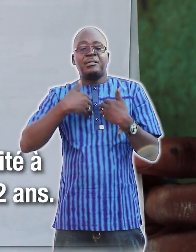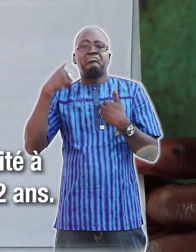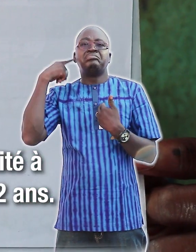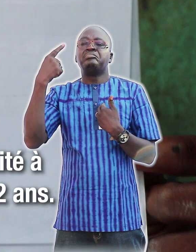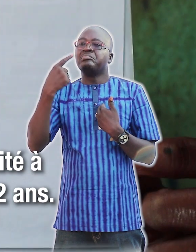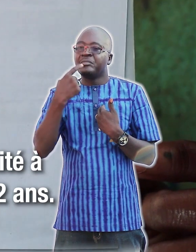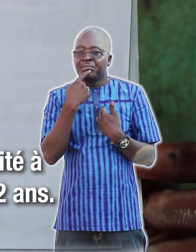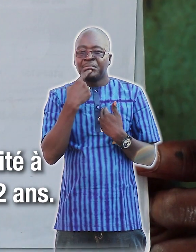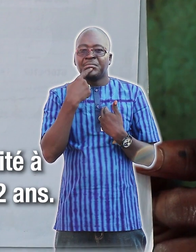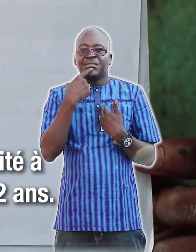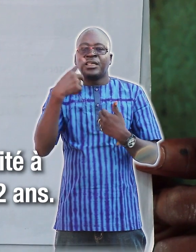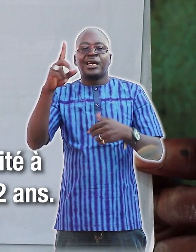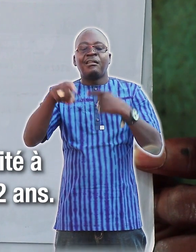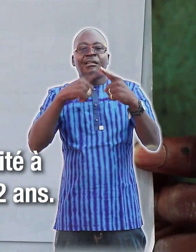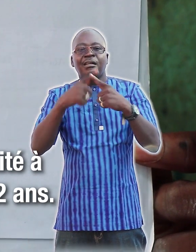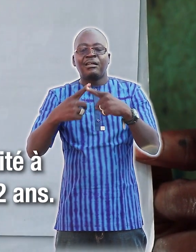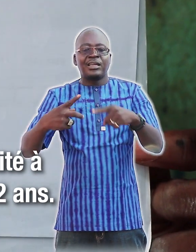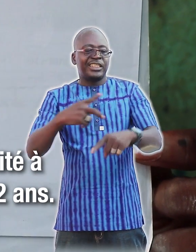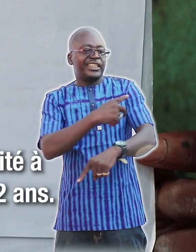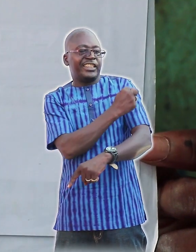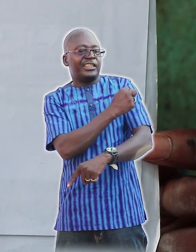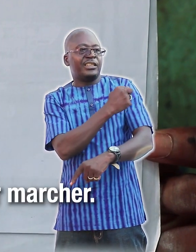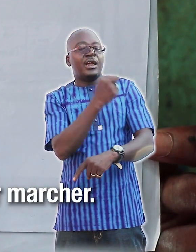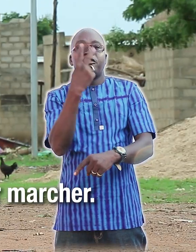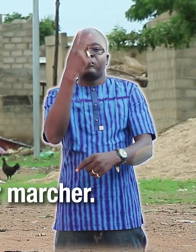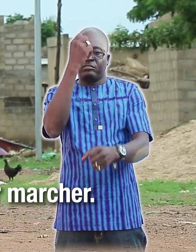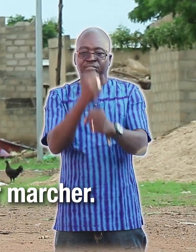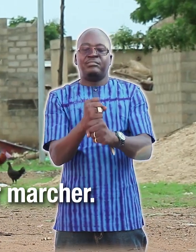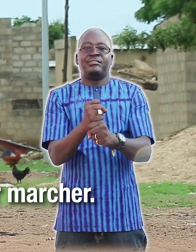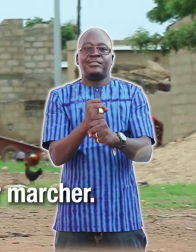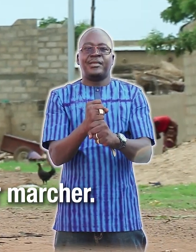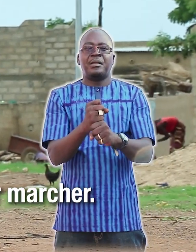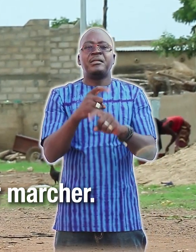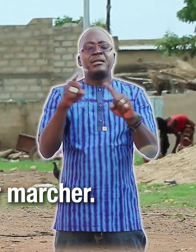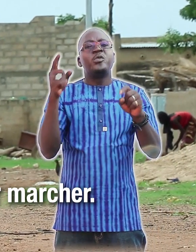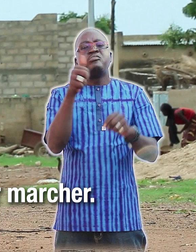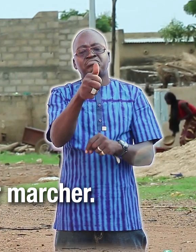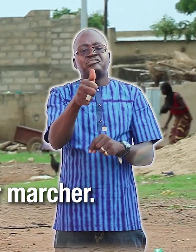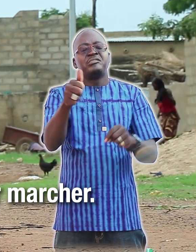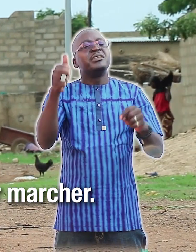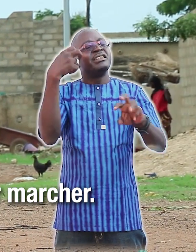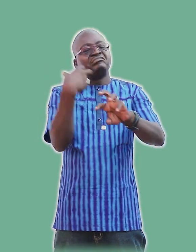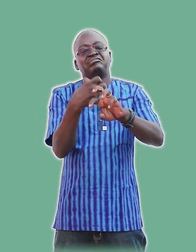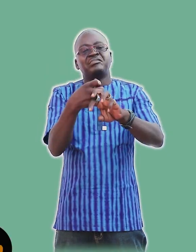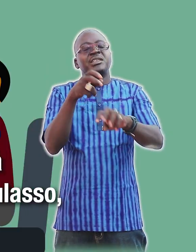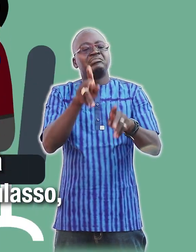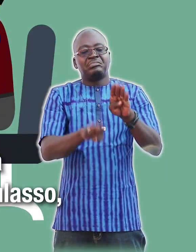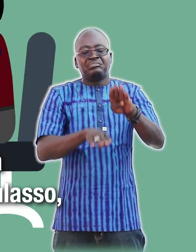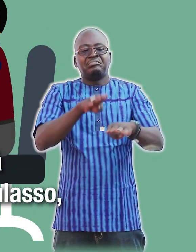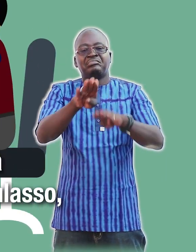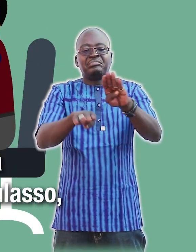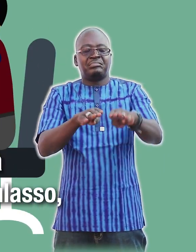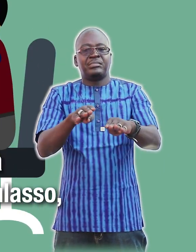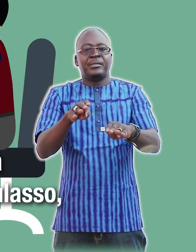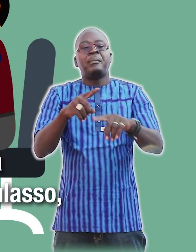surdité à la suite d'injections à l'âge de 2 ans. Il a également des difficultés pour marcher. Il a eu la